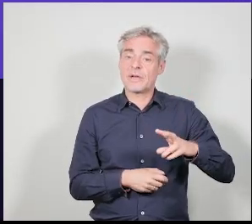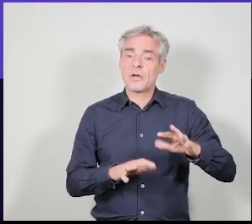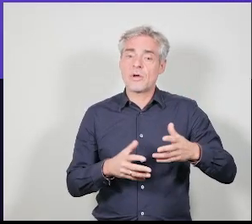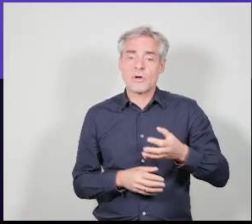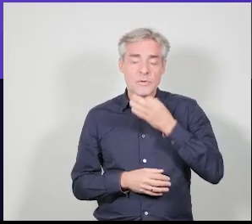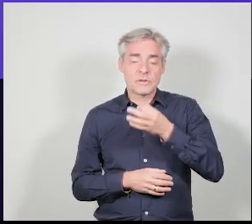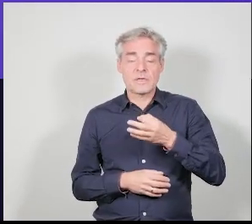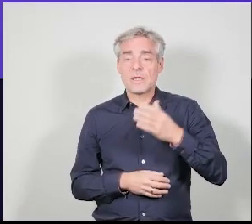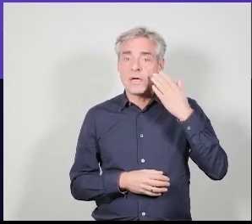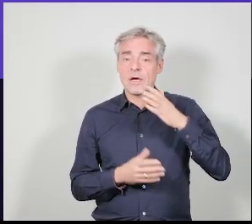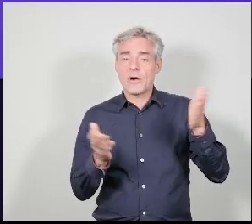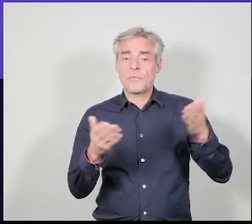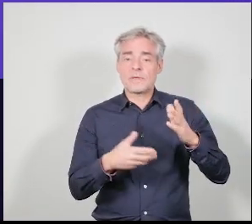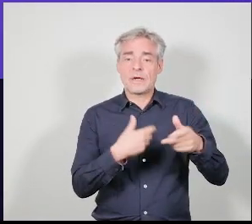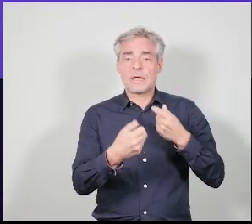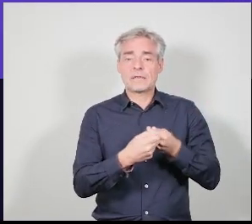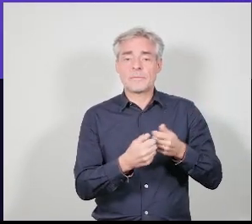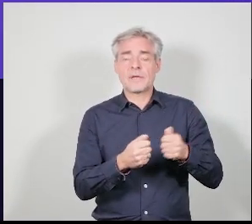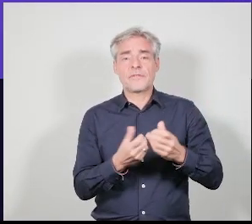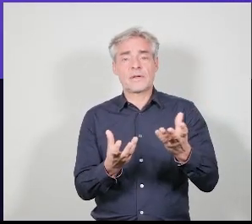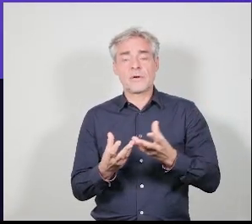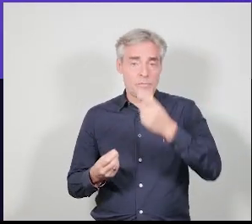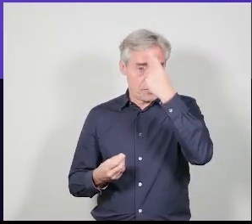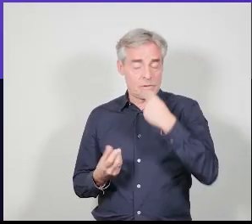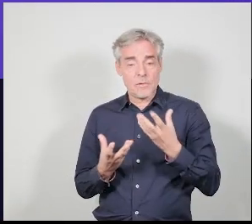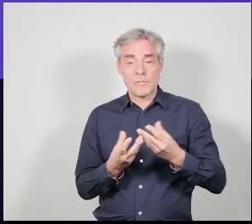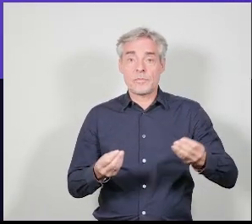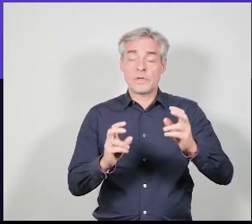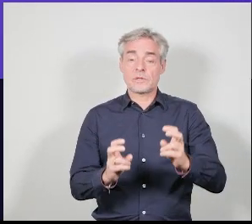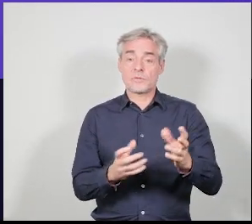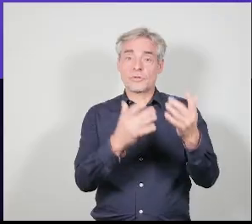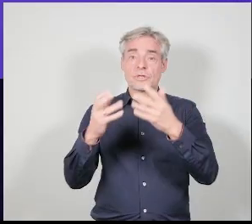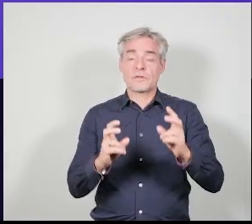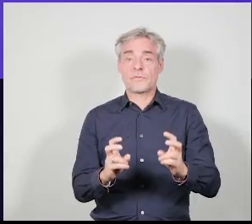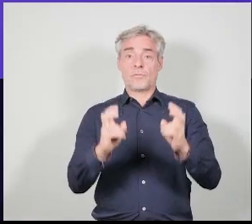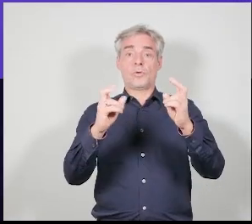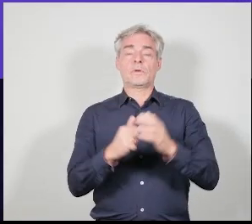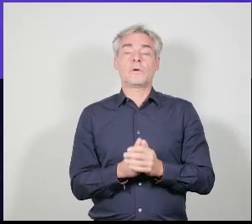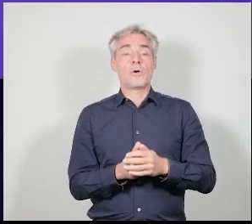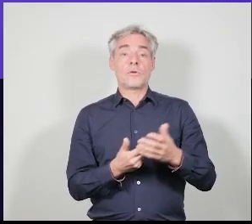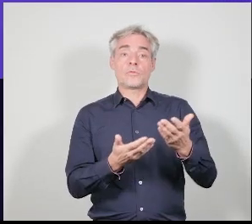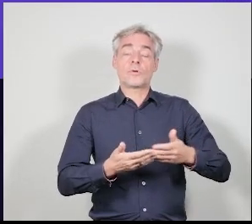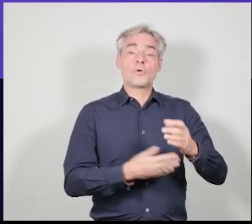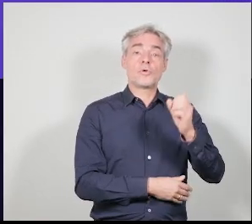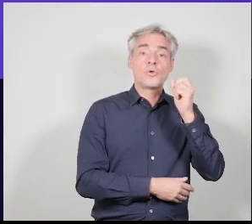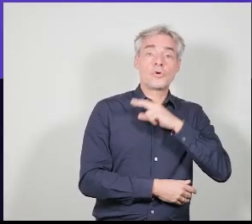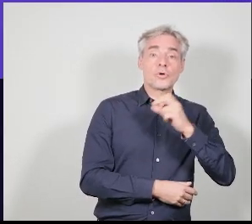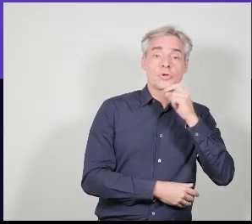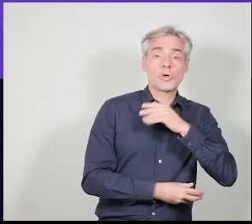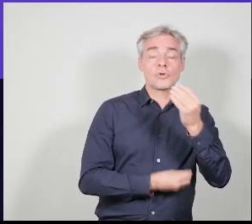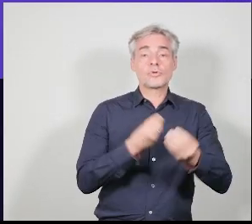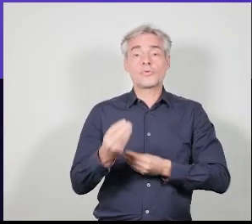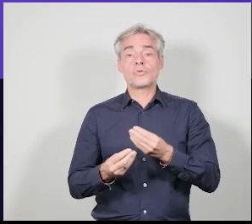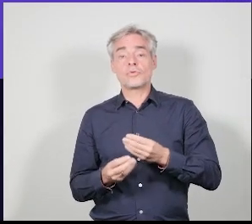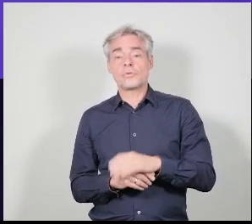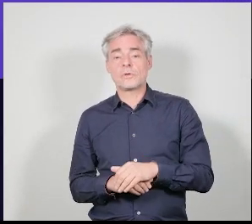aussi l'hôpital doit s'adapter à ces populations qui seront plus nombreuses, que ce soit aux urgences d'ailleurs, ou que ce soit en